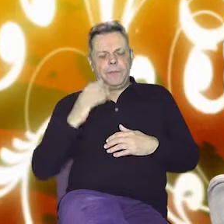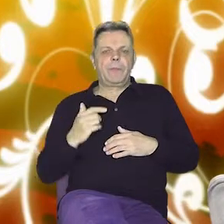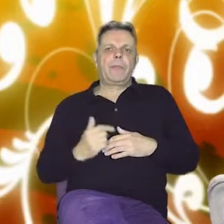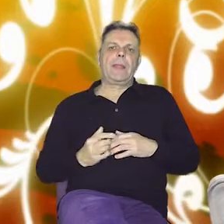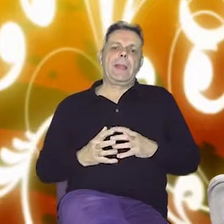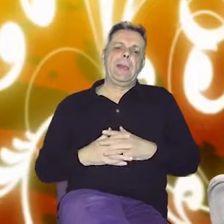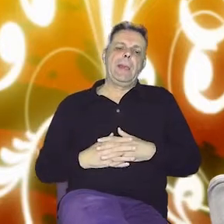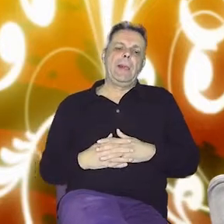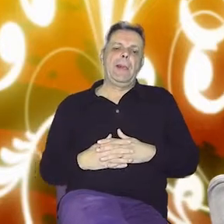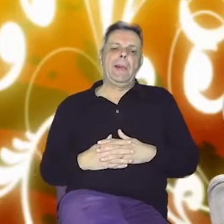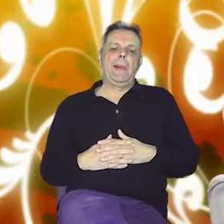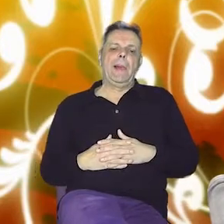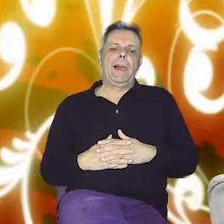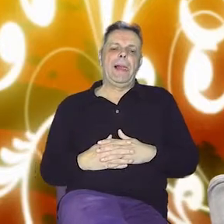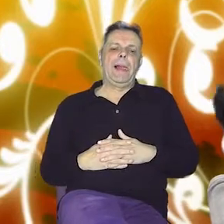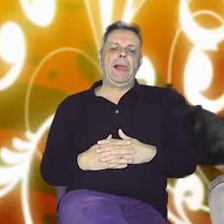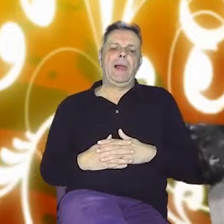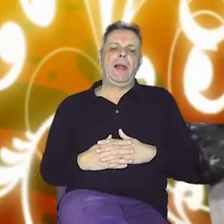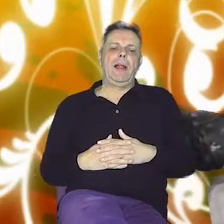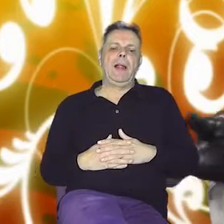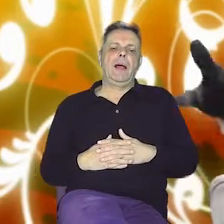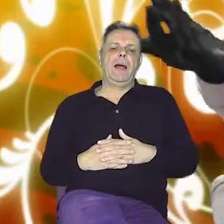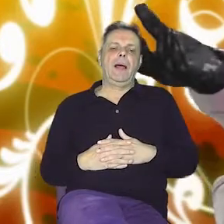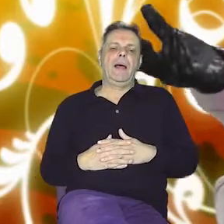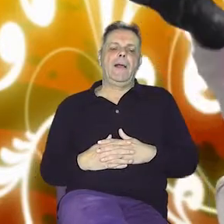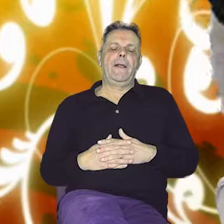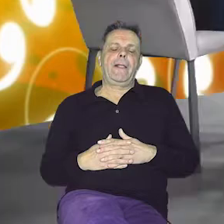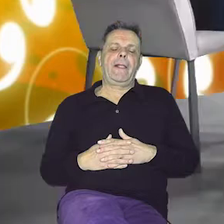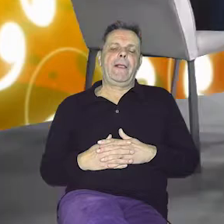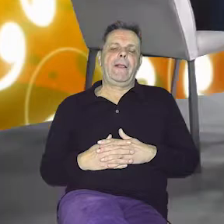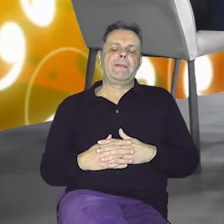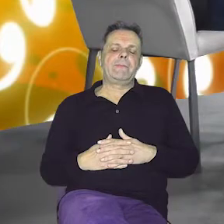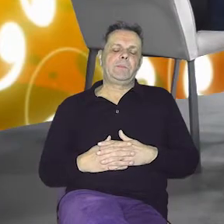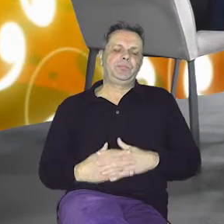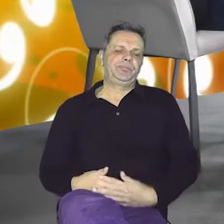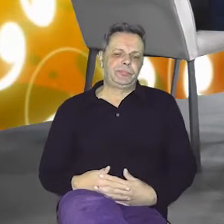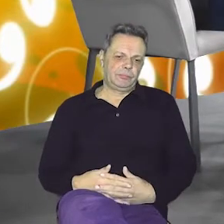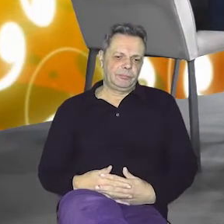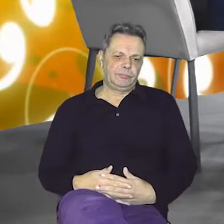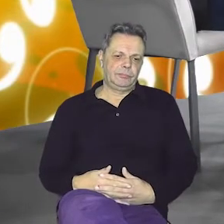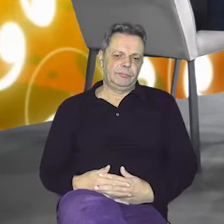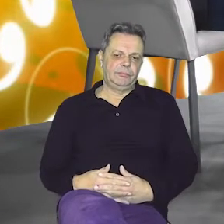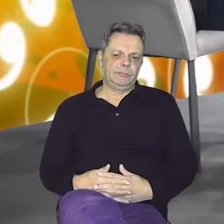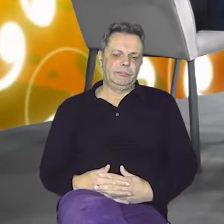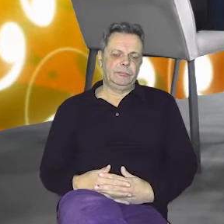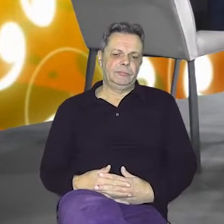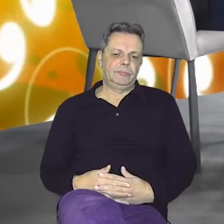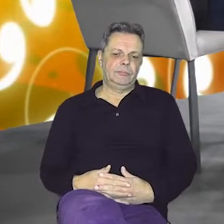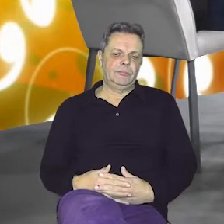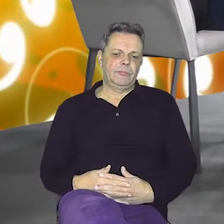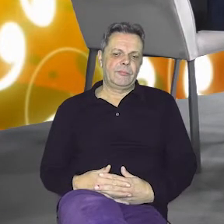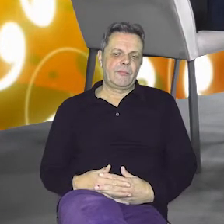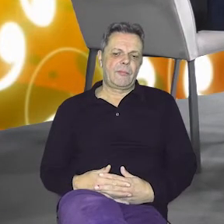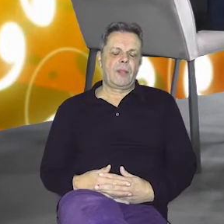znate, da, mi volimo to tako da u brojku pretvoriti, pa sad, dragi moji, danas smo prešli 10,000 smrtnih slučajeva od